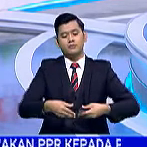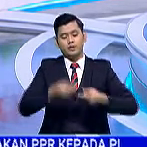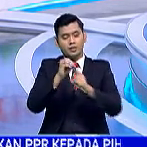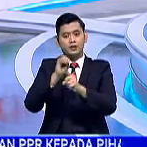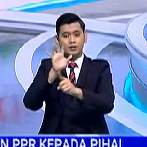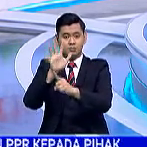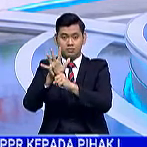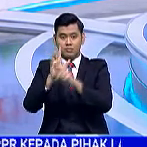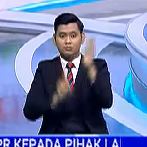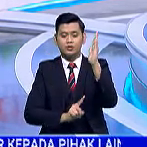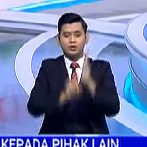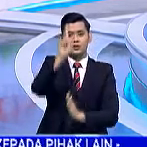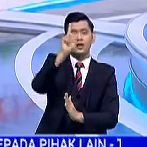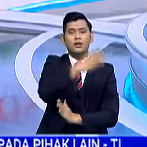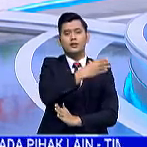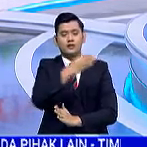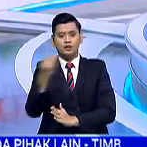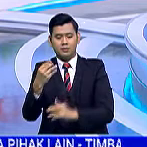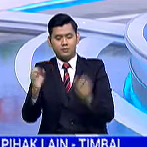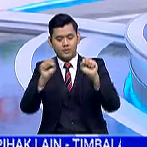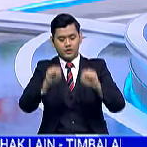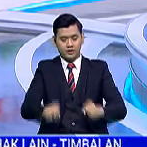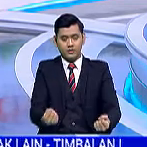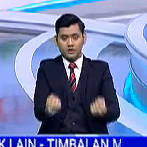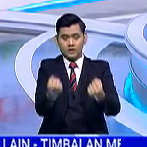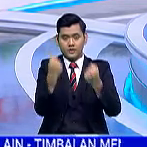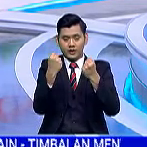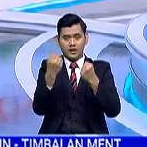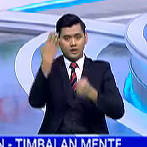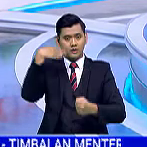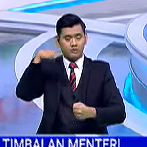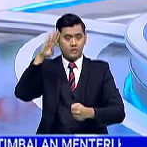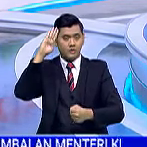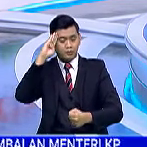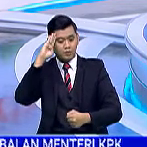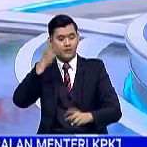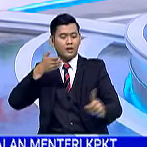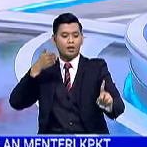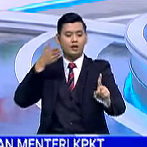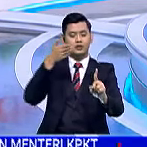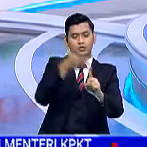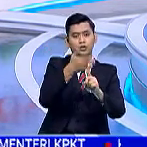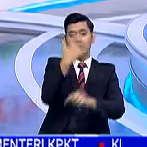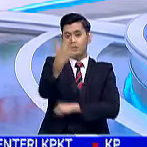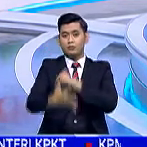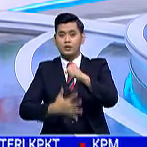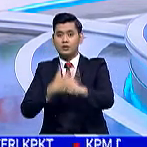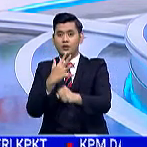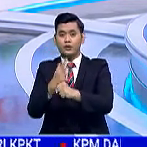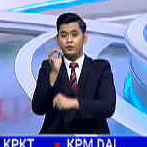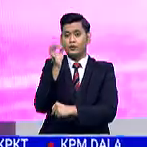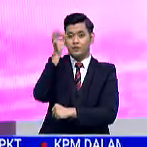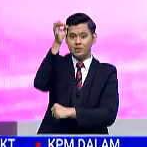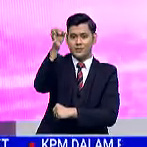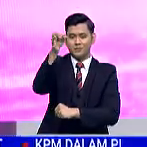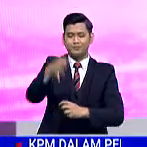berprestasi tinggi dan mendayakan pemerkasaan Bumiputera berlandaskan hala tuju yang ditetapkan untuk 5 tahun akan datang.